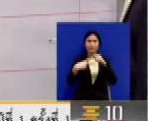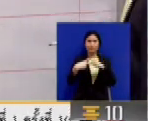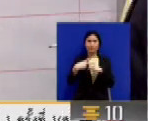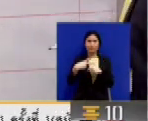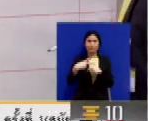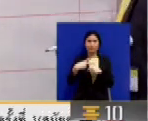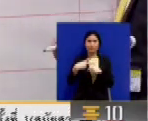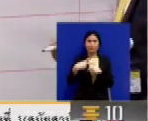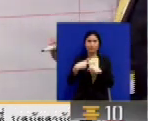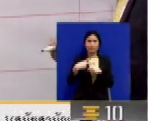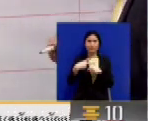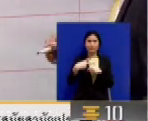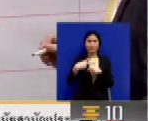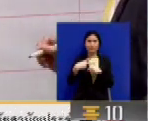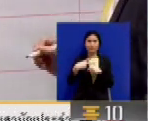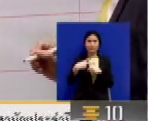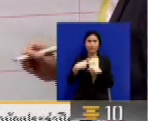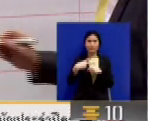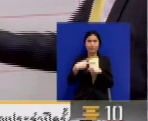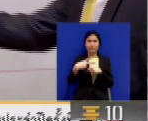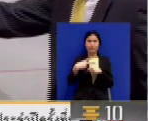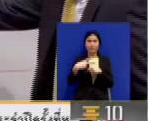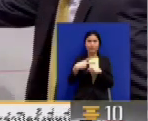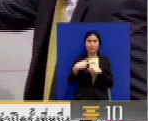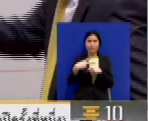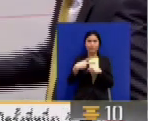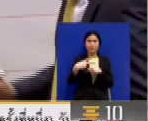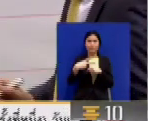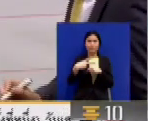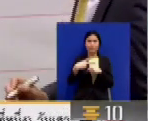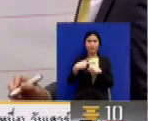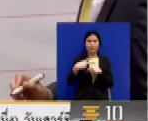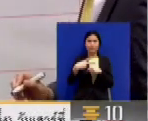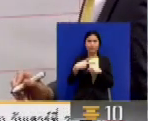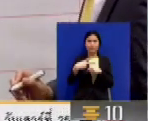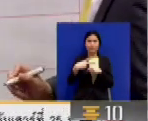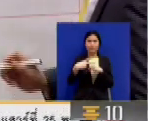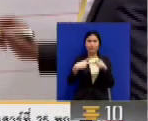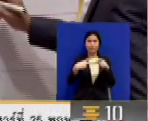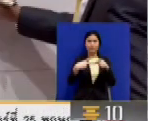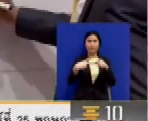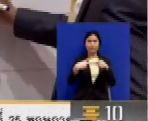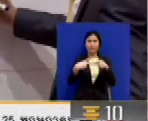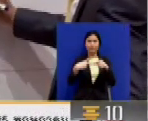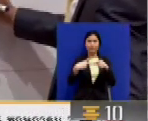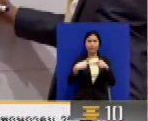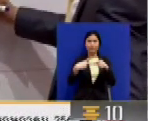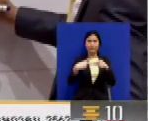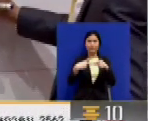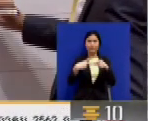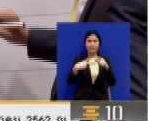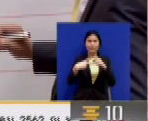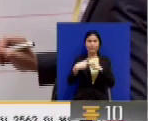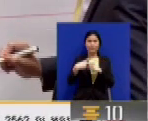ล่ะตอนแรกวงในเขาว่าจะให้คุณอภิสิทธิ ์ก็มีชื่อคุณอภิสิทธิ์ก่อนหน้านี้เป็นชื่อคุณบัญญัติ ใช่ใช่ใช ่มีคุ